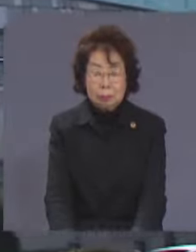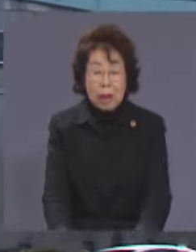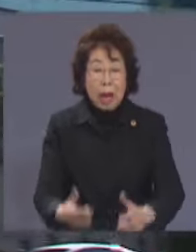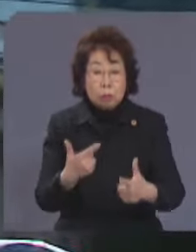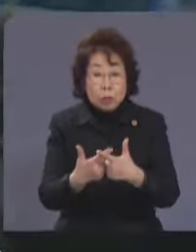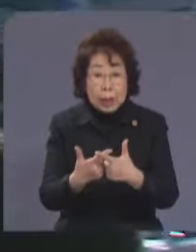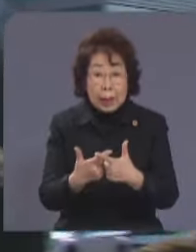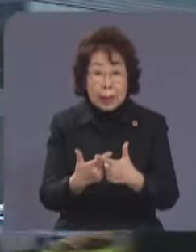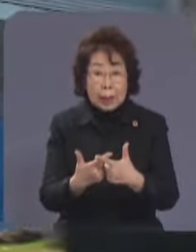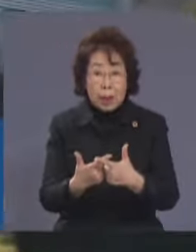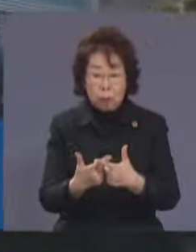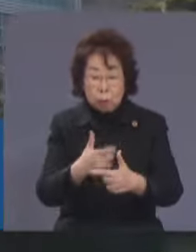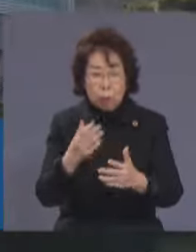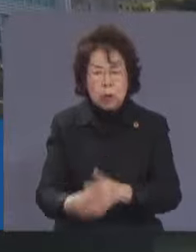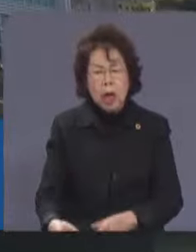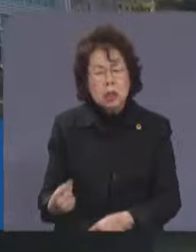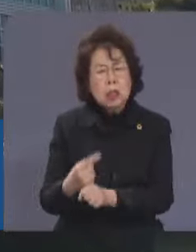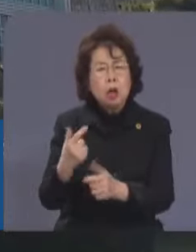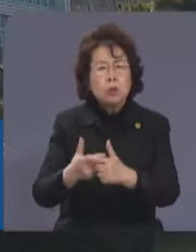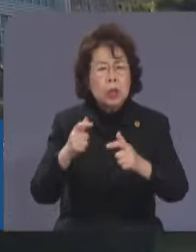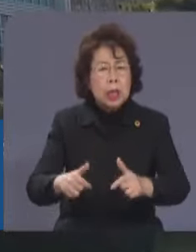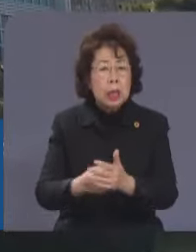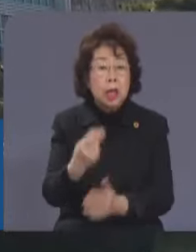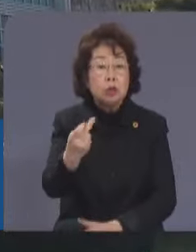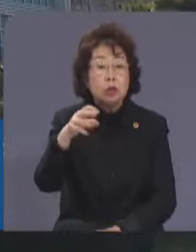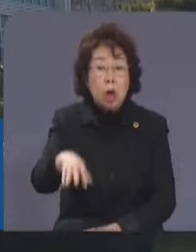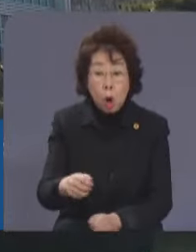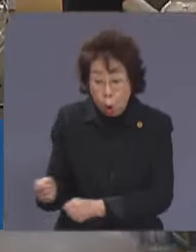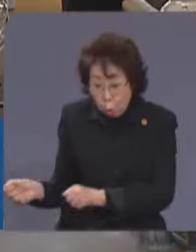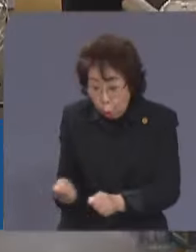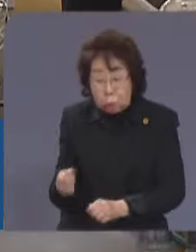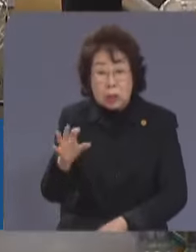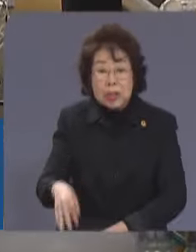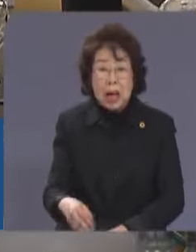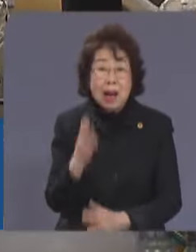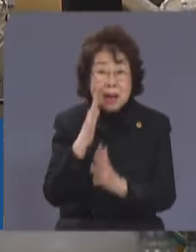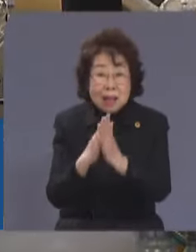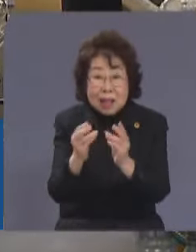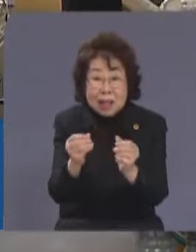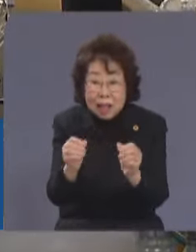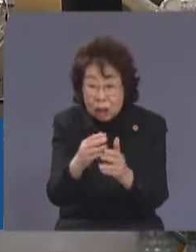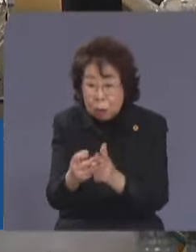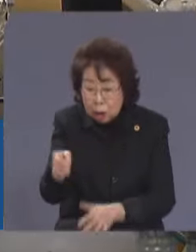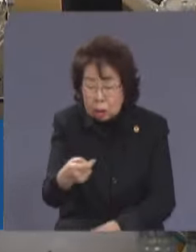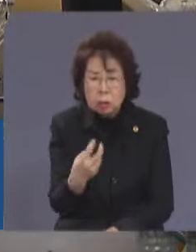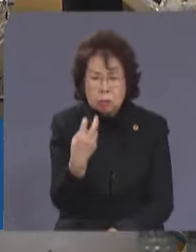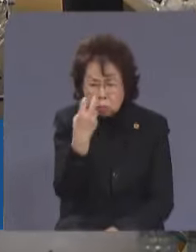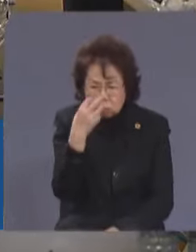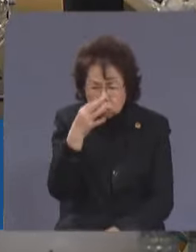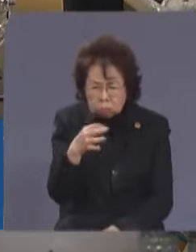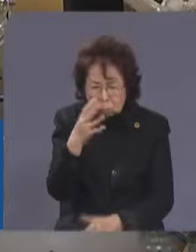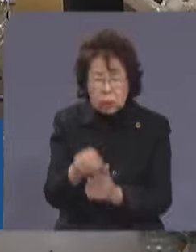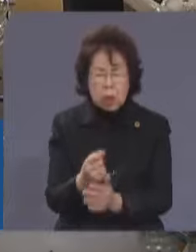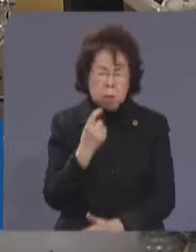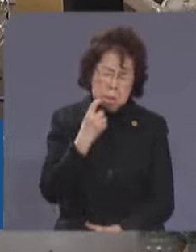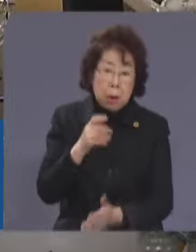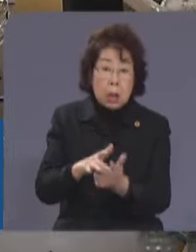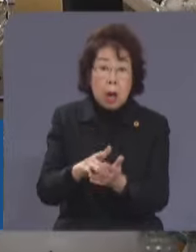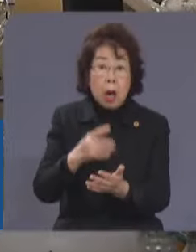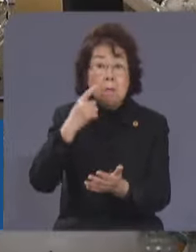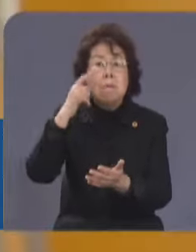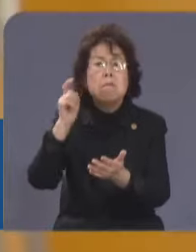부산시 보건환경연구원은 지난해 부산 지역 12개 골프장에서 토양과 수질 시료를 채취해 잔류 농약을 검사한